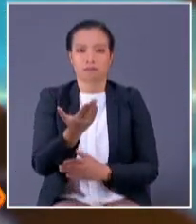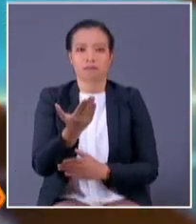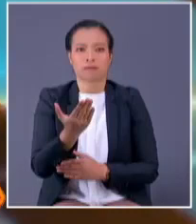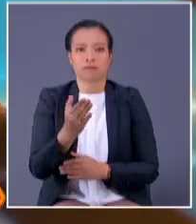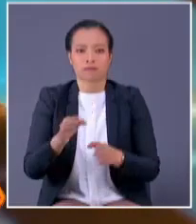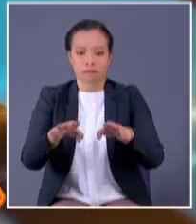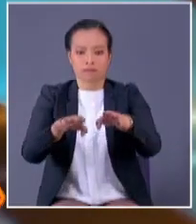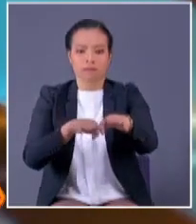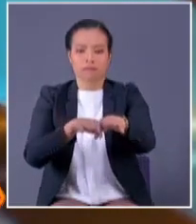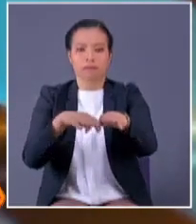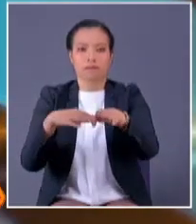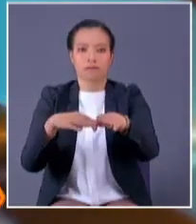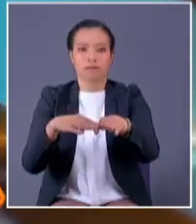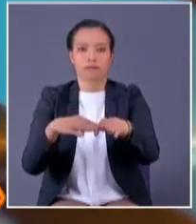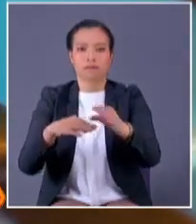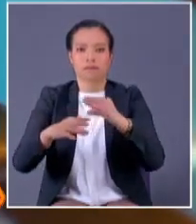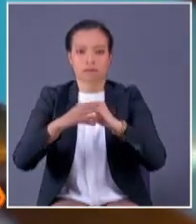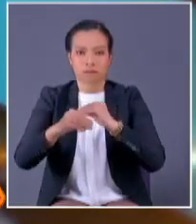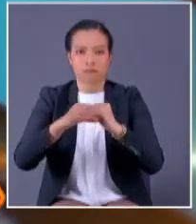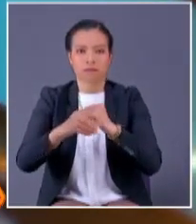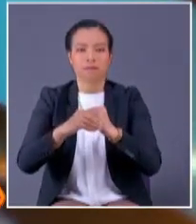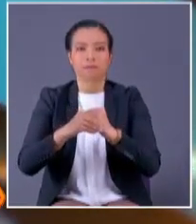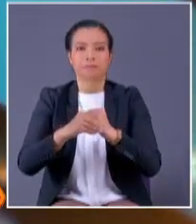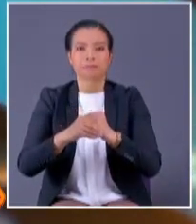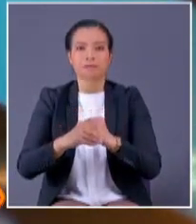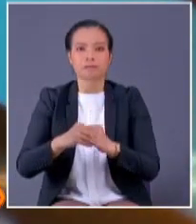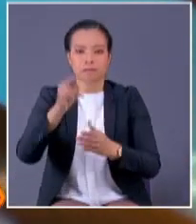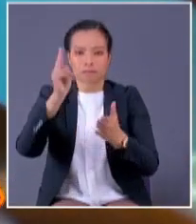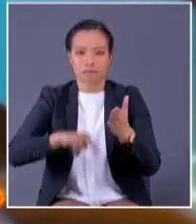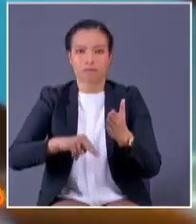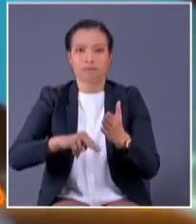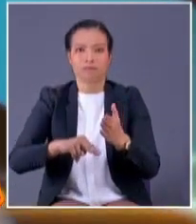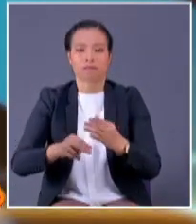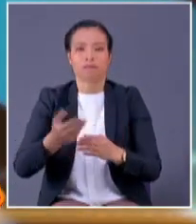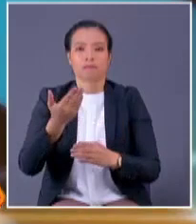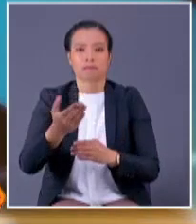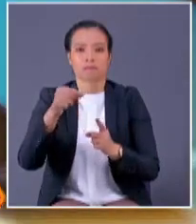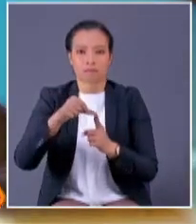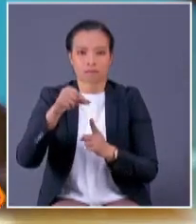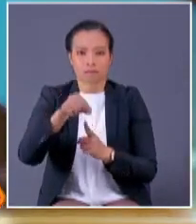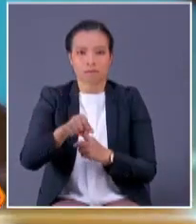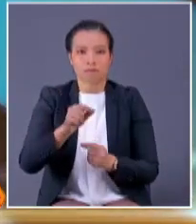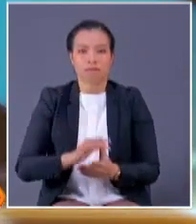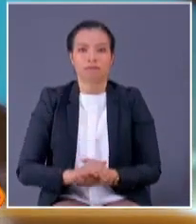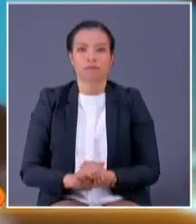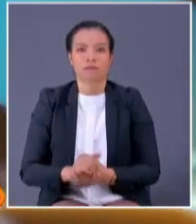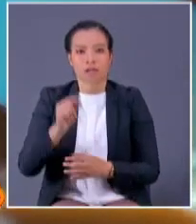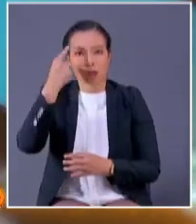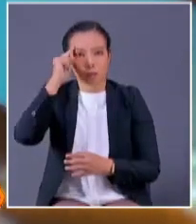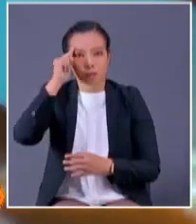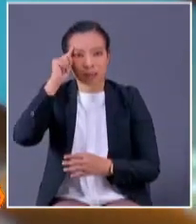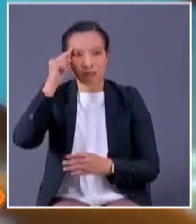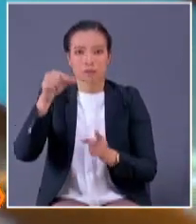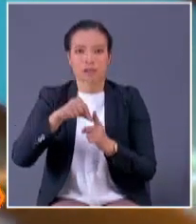ป็น10ล้อหรือรถเก๋งหรือรถเครื่องถ้าถูกใบสั่งนี้แล้วท่านอาจจะไม่รู้ว่าใบสั่